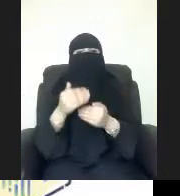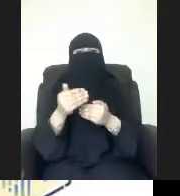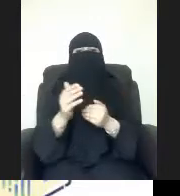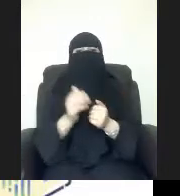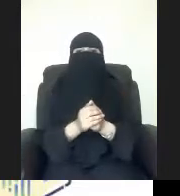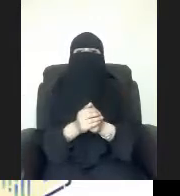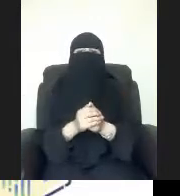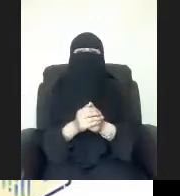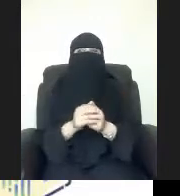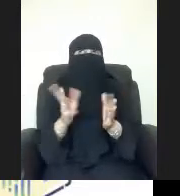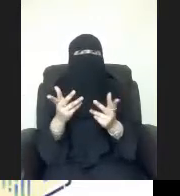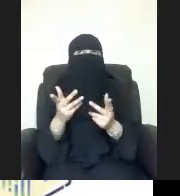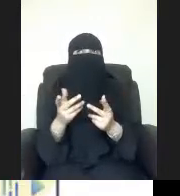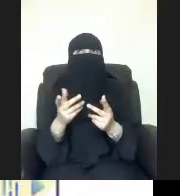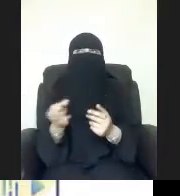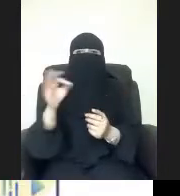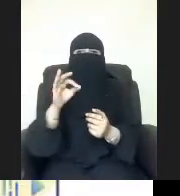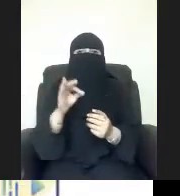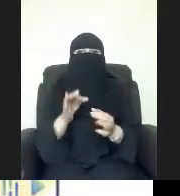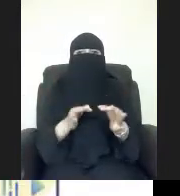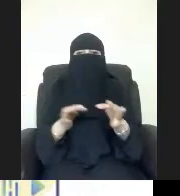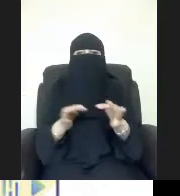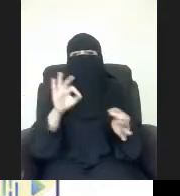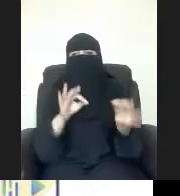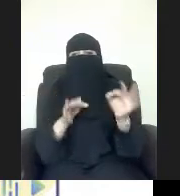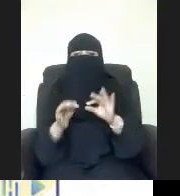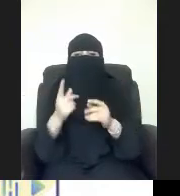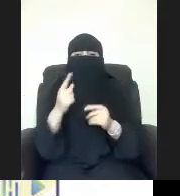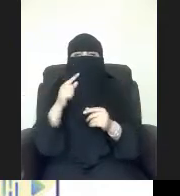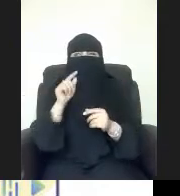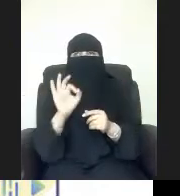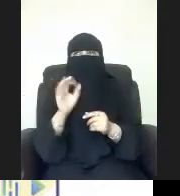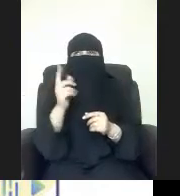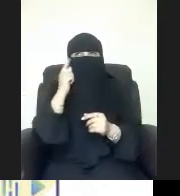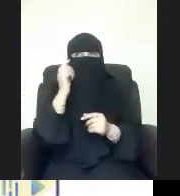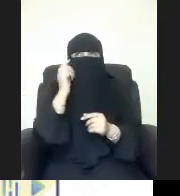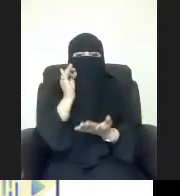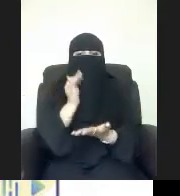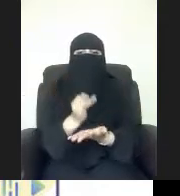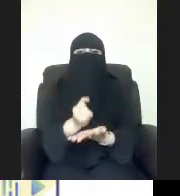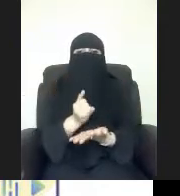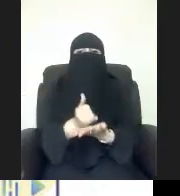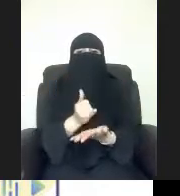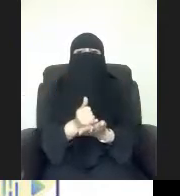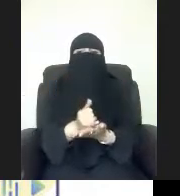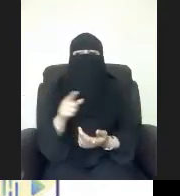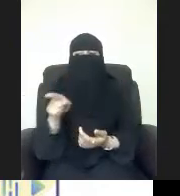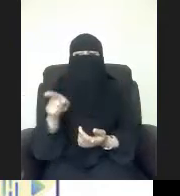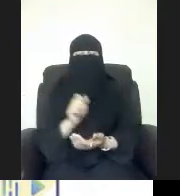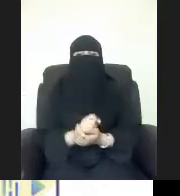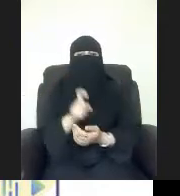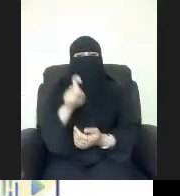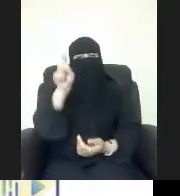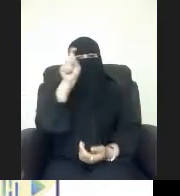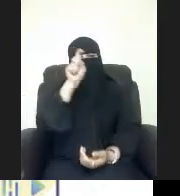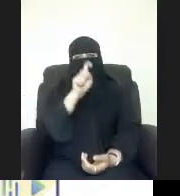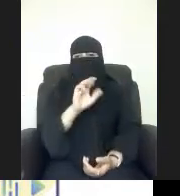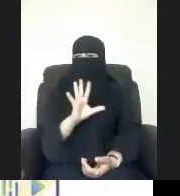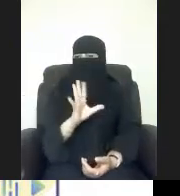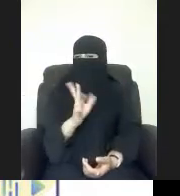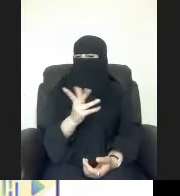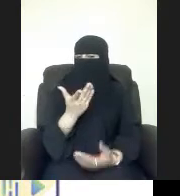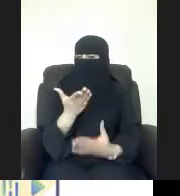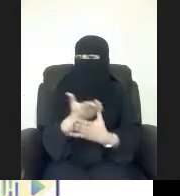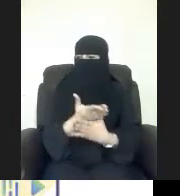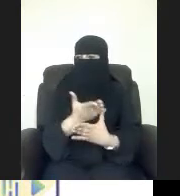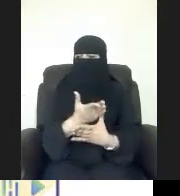أفعله بشكل رسمي. لماذا ندرس التعلم المدمج؟ لماذا التدريس بالتعلم المدمج؟ هذا البحث هايبرد ليرنينج من